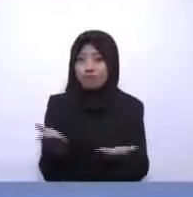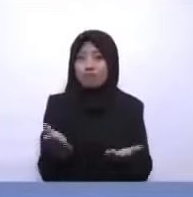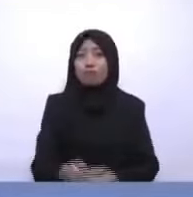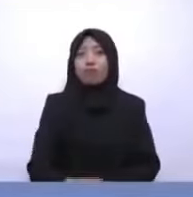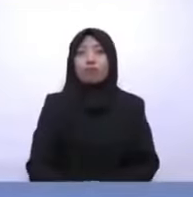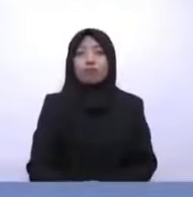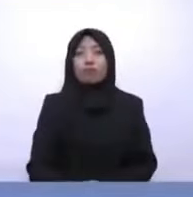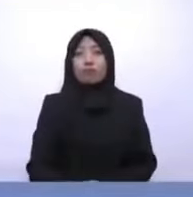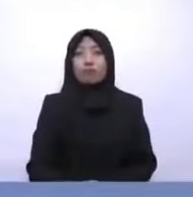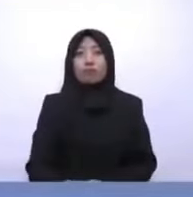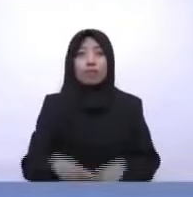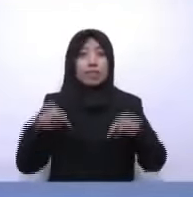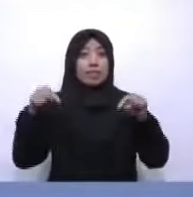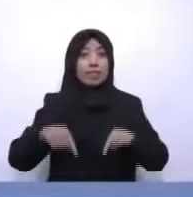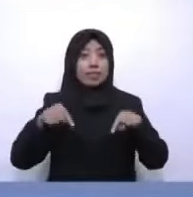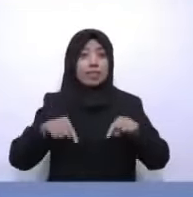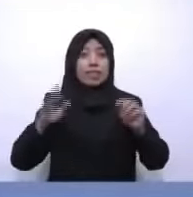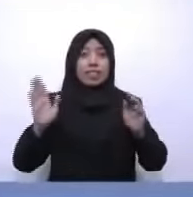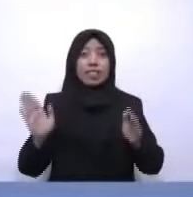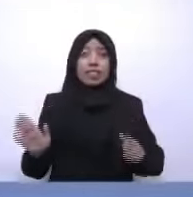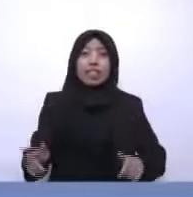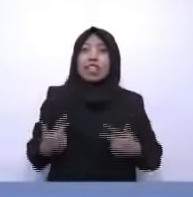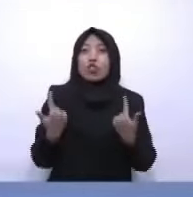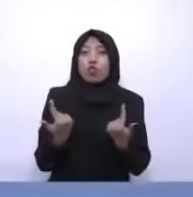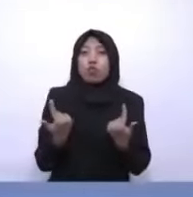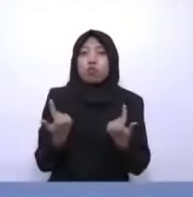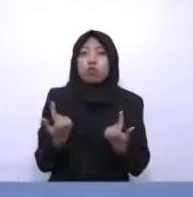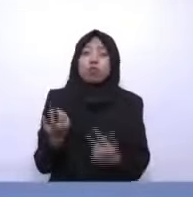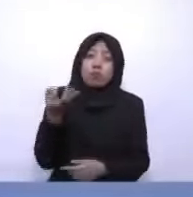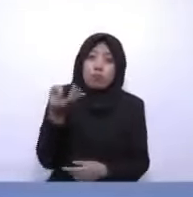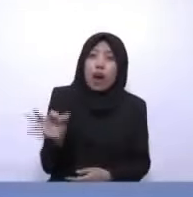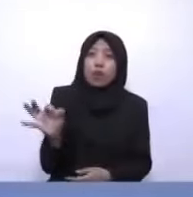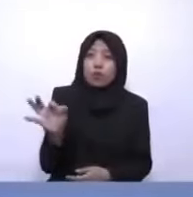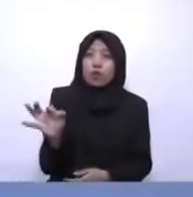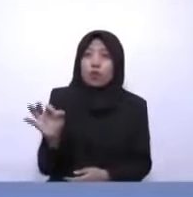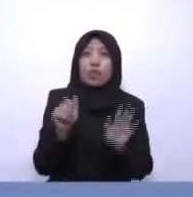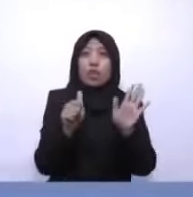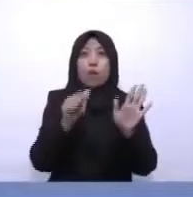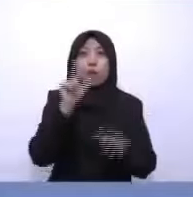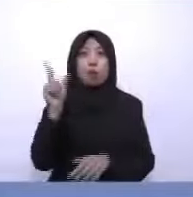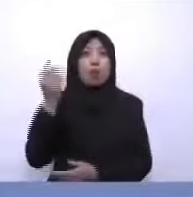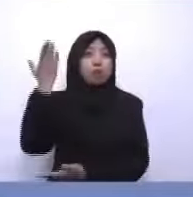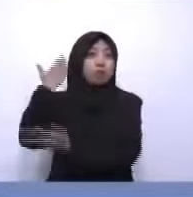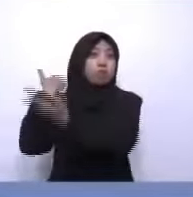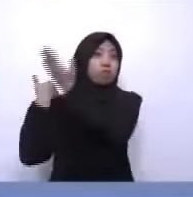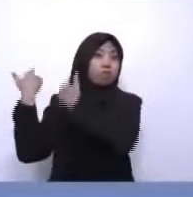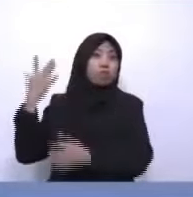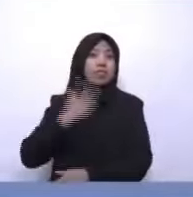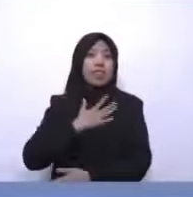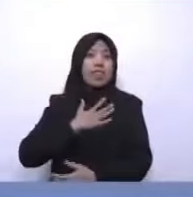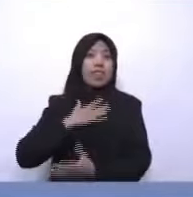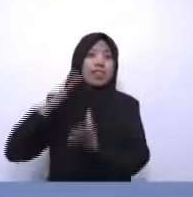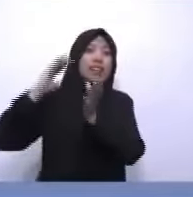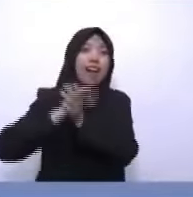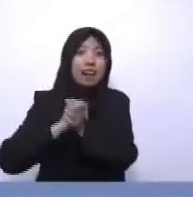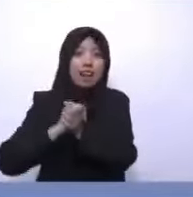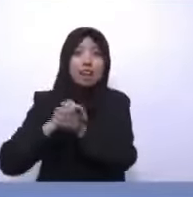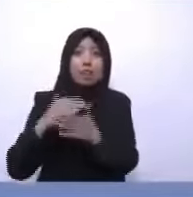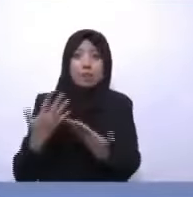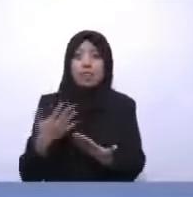Ini adalah babak baru dalam kehidupan saya. 2 bulan yang lalu saya masih dikenal sebagai